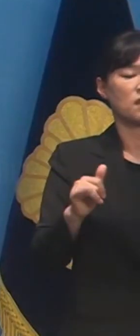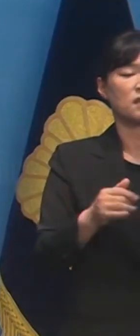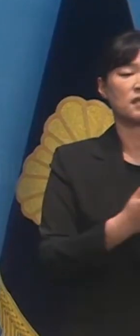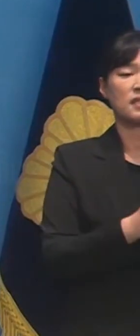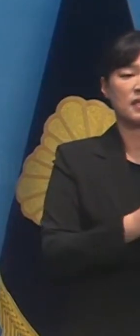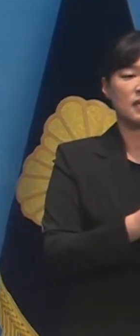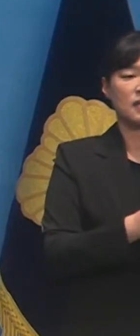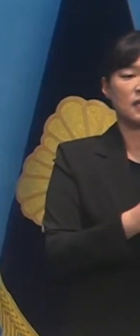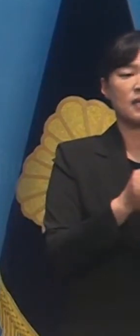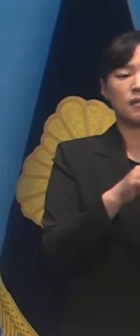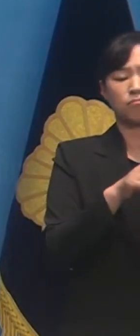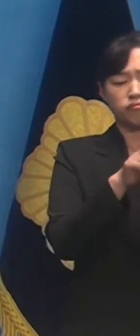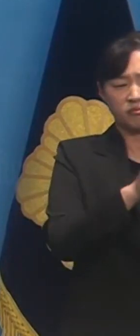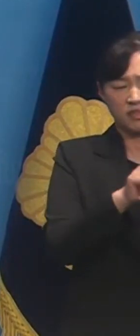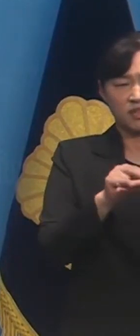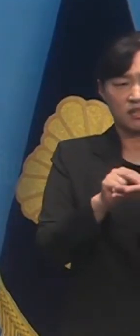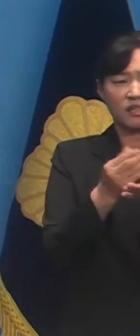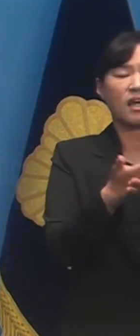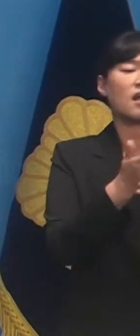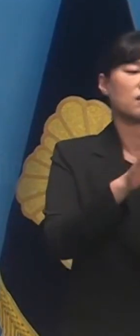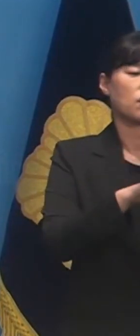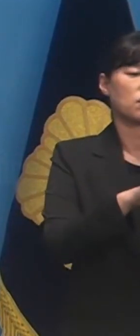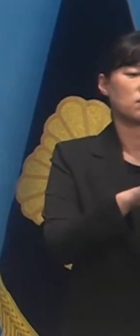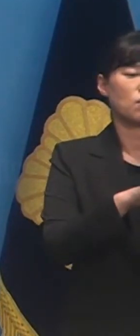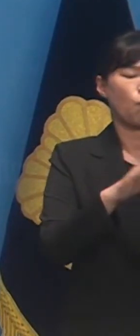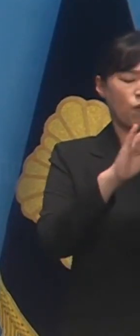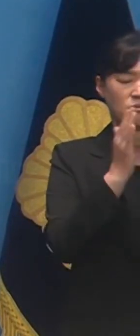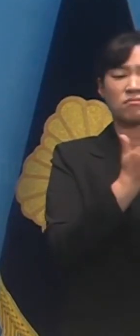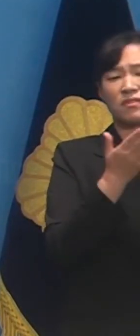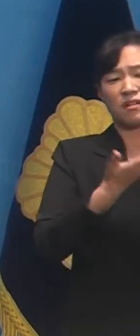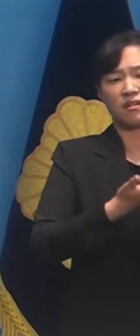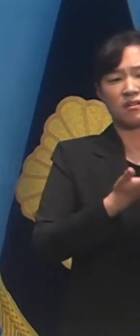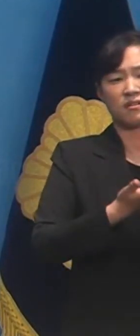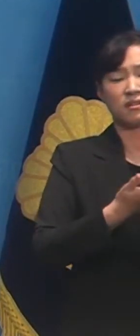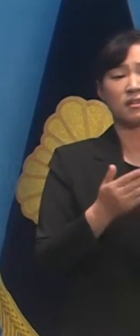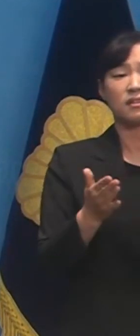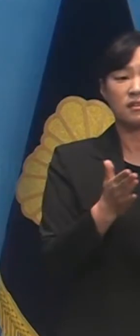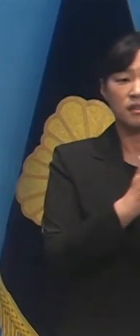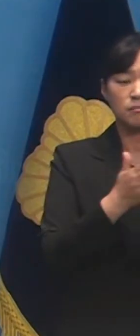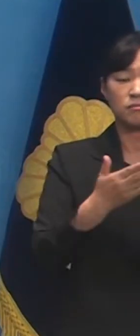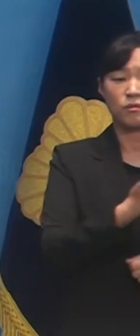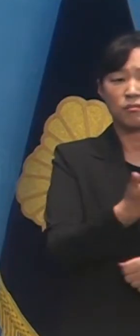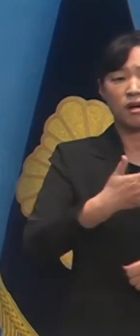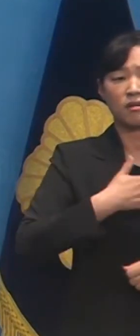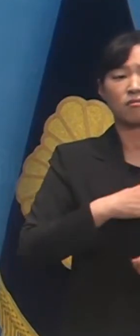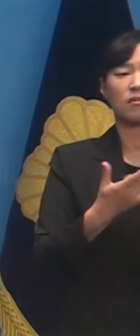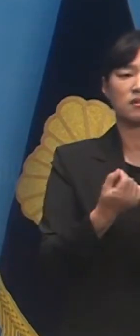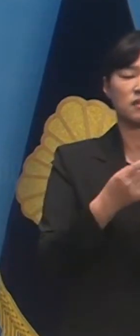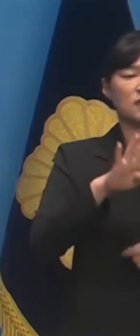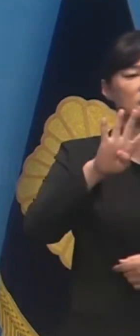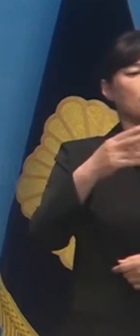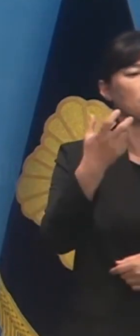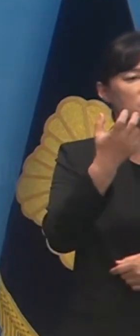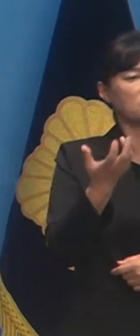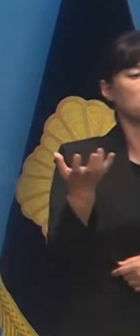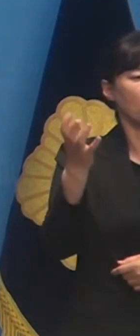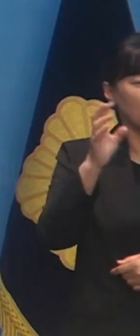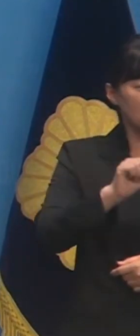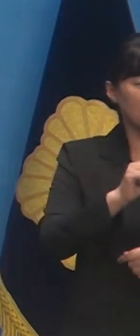개선 문제가 상당히 지금 첨예하게 대립이 되어 있습니다. 또 알다시피